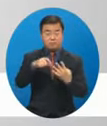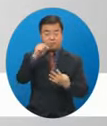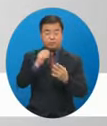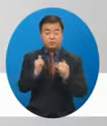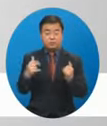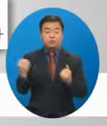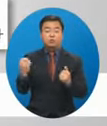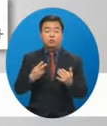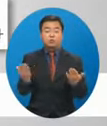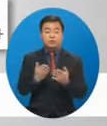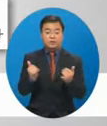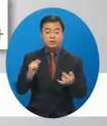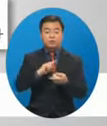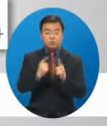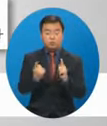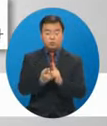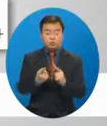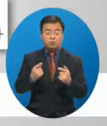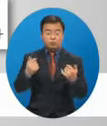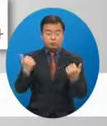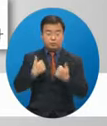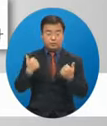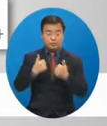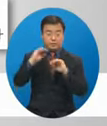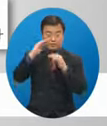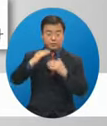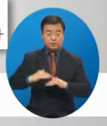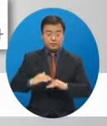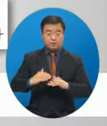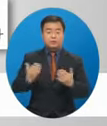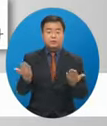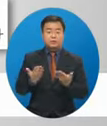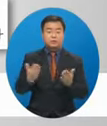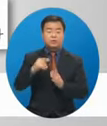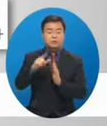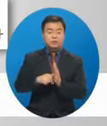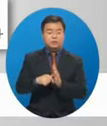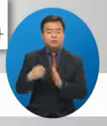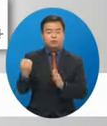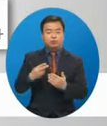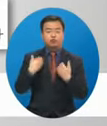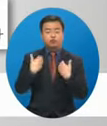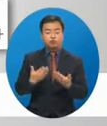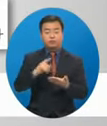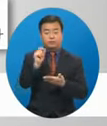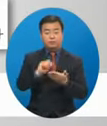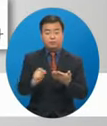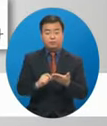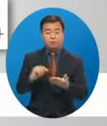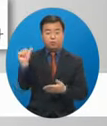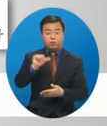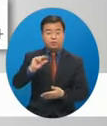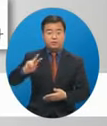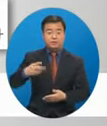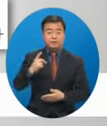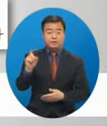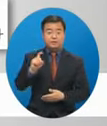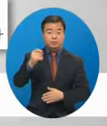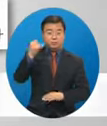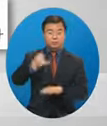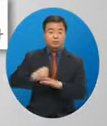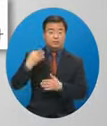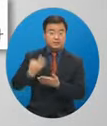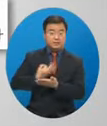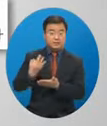문서로 근로시간 휴가 등을 명시하고 있습니다 5,210 원 의 최저임금을 보장하는 지도 꼼꼼히 따져야